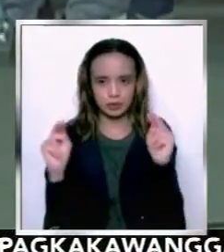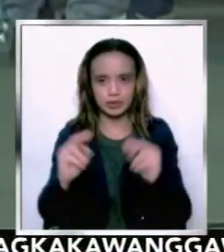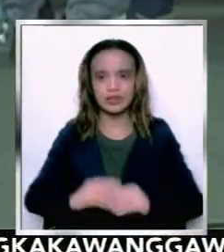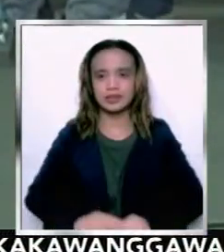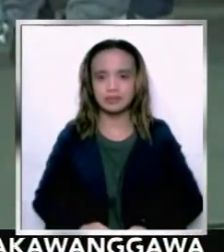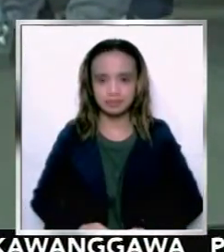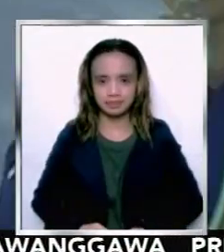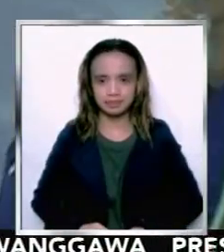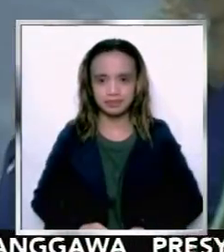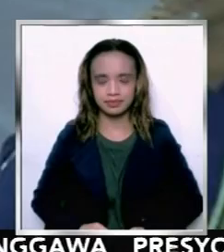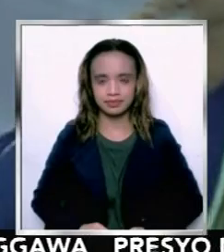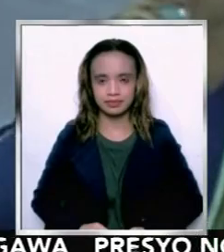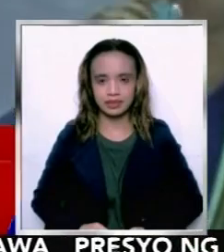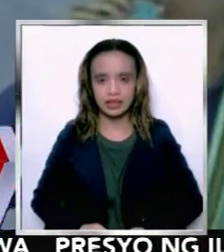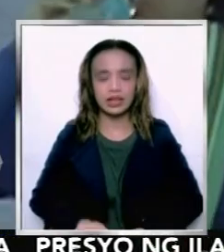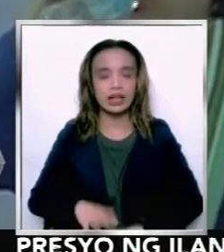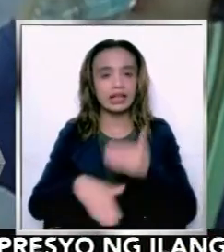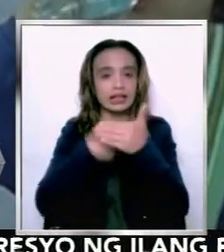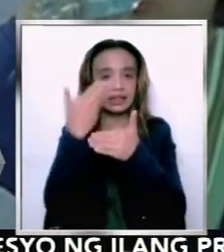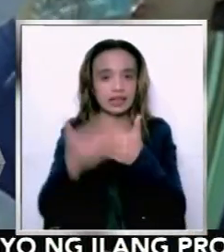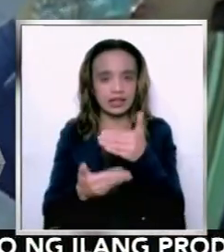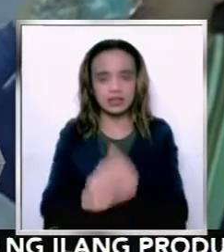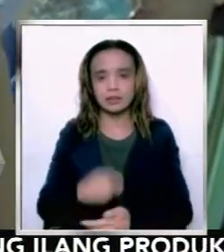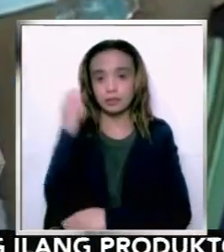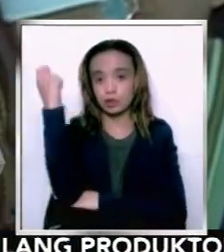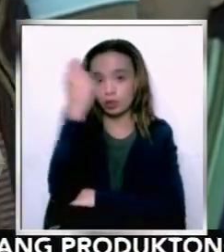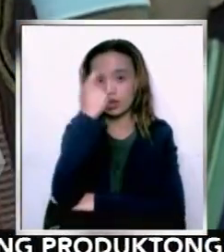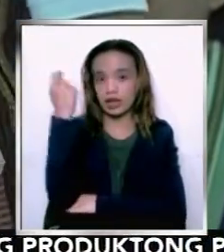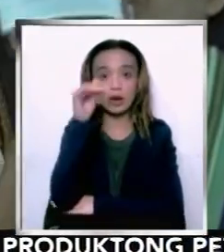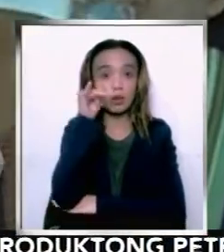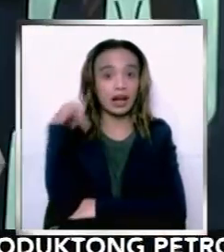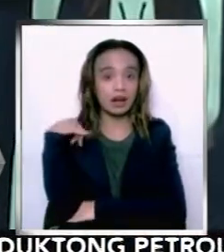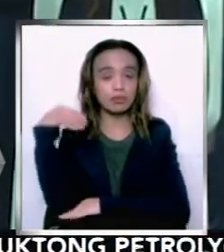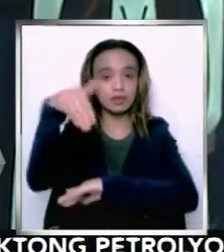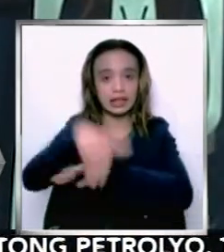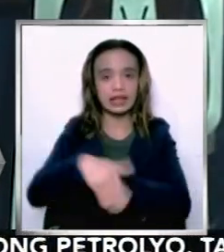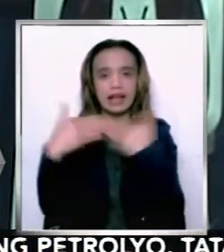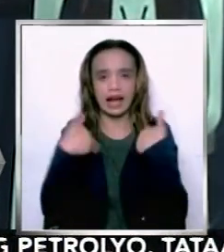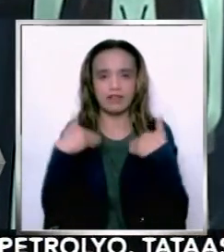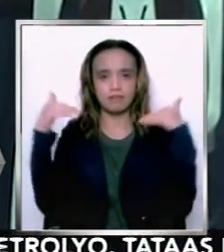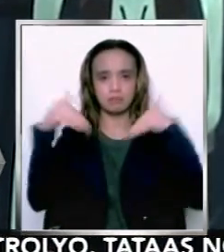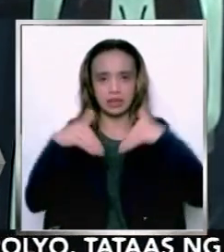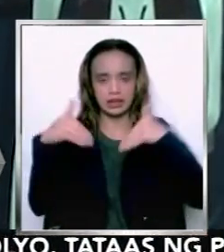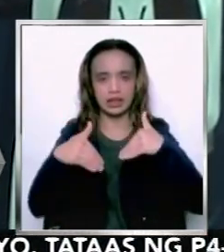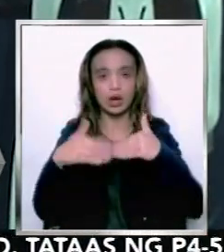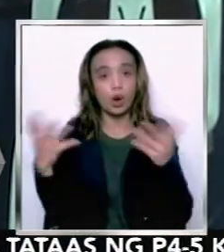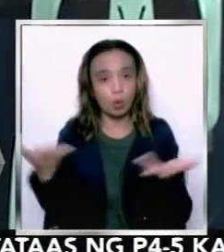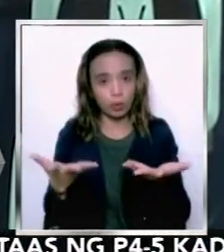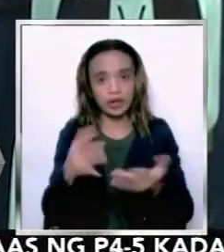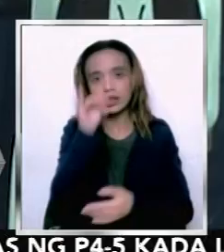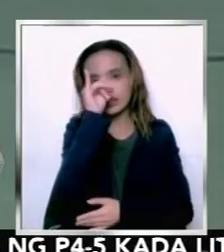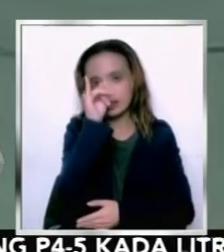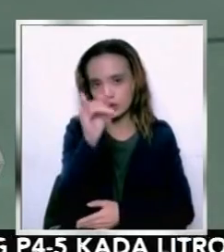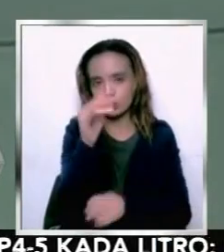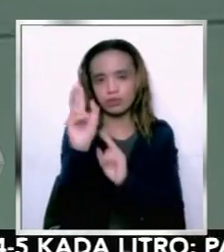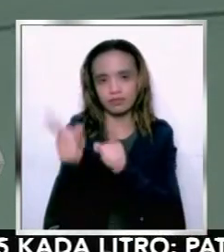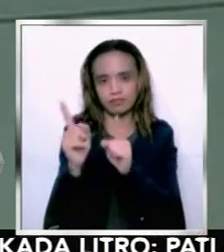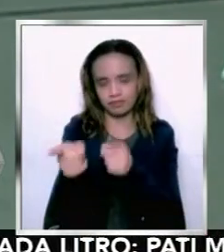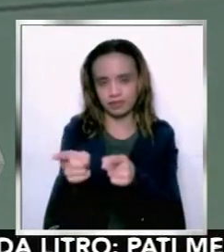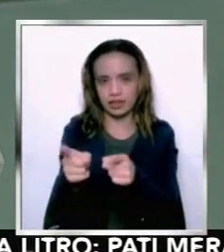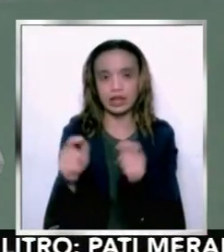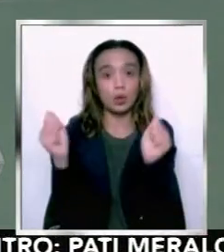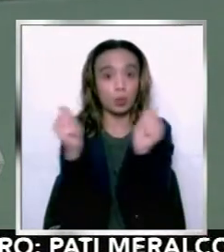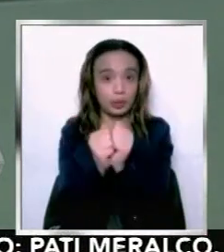Dumalo sa town hall meeting sa Tuguegarao, Cagayan kahapon si Manila Mayor Isko Moreno at katandem na si Dr. Willie Ong kasamang